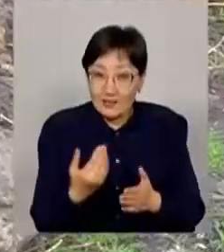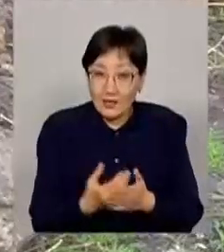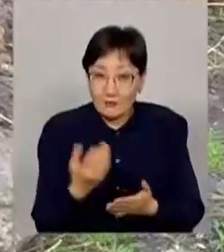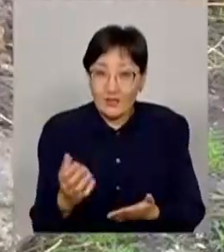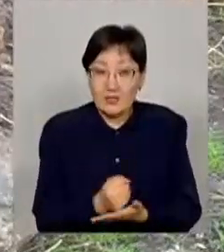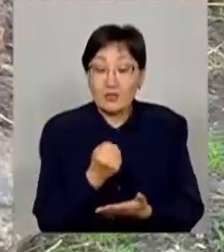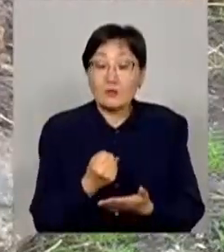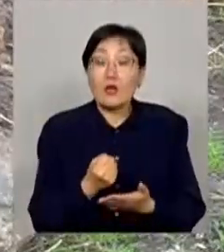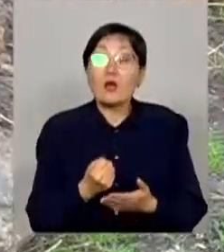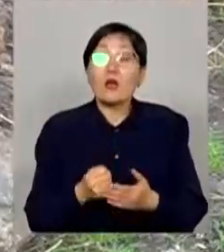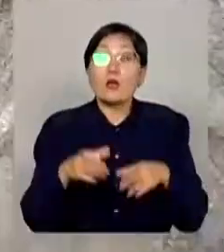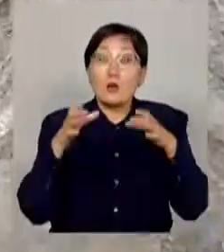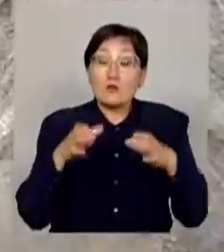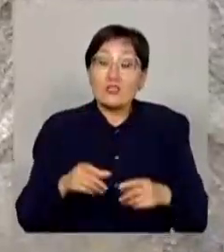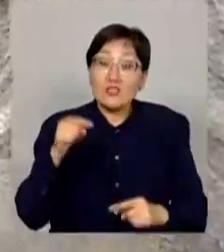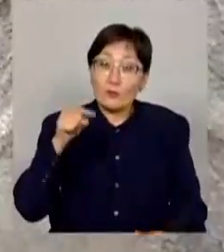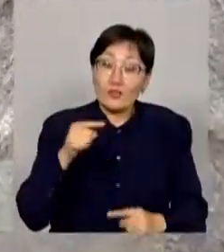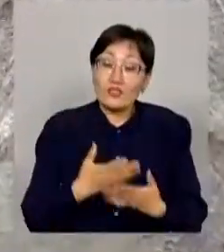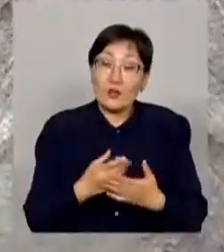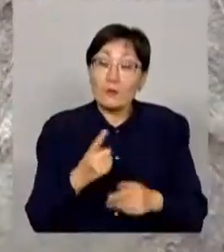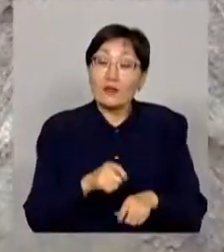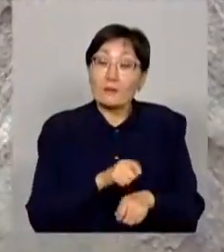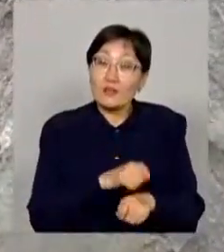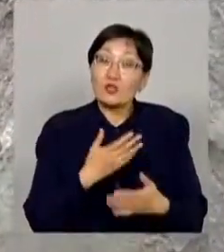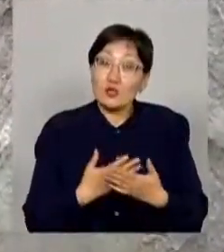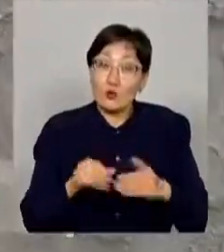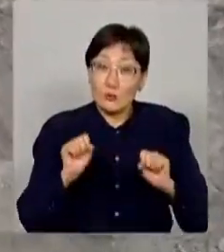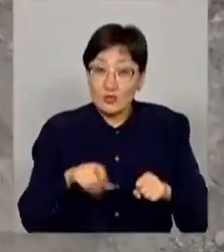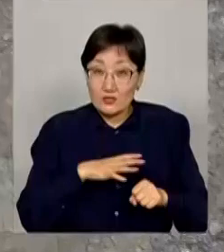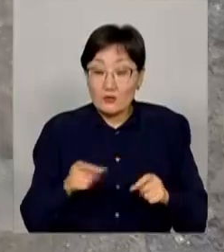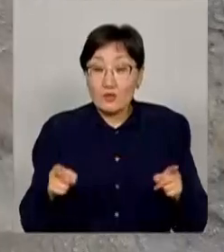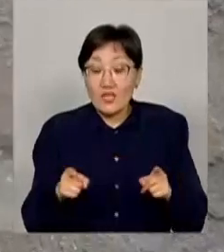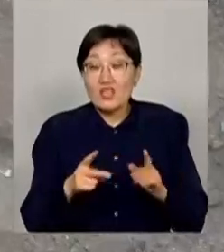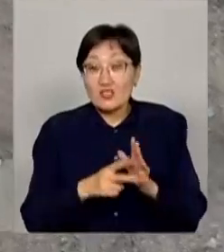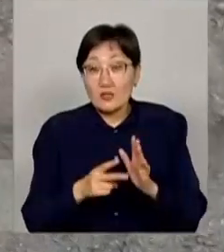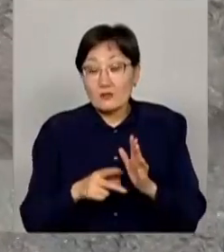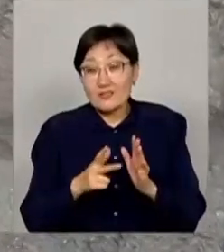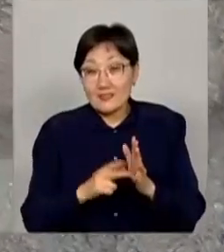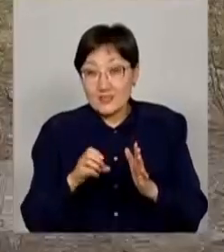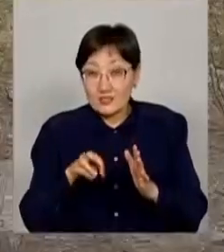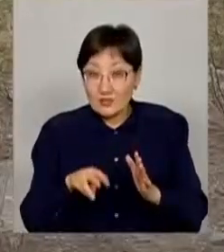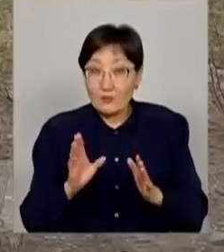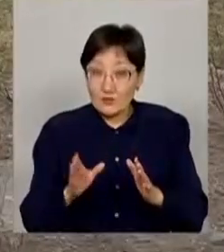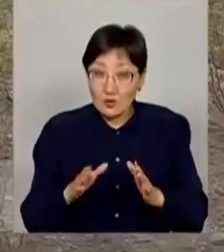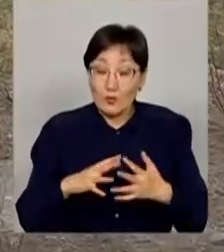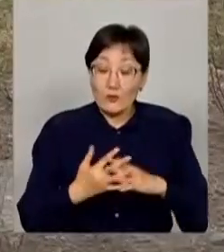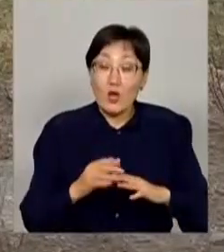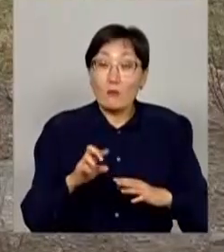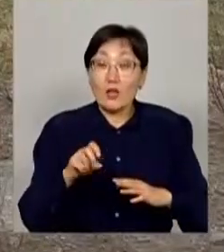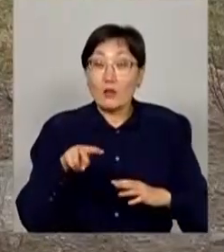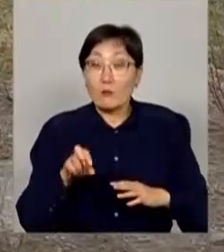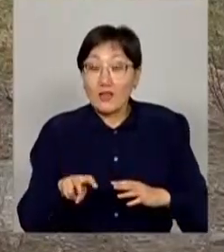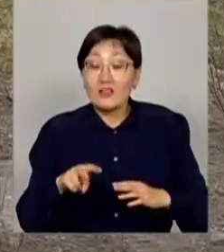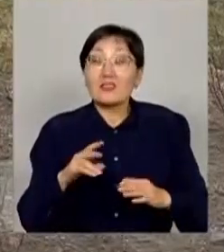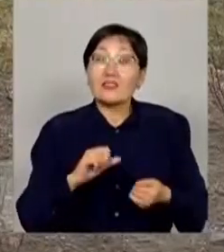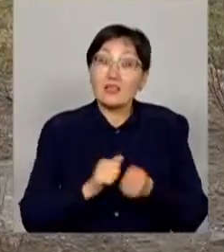соған қарағанда бағананың биіктігі шамамен 1 метрге жуықтайды ал ені 70-80 сантиметрдей болады ауылда балбал тастың бар